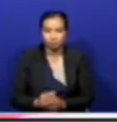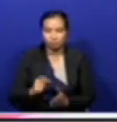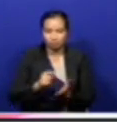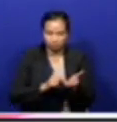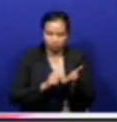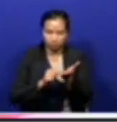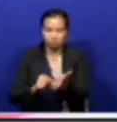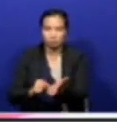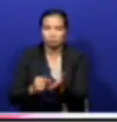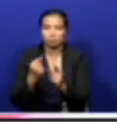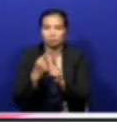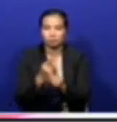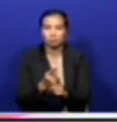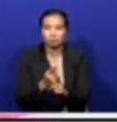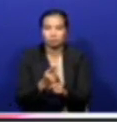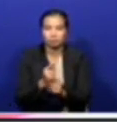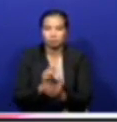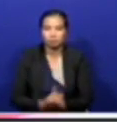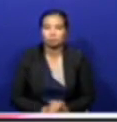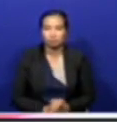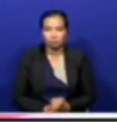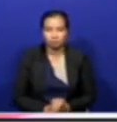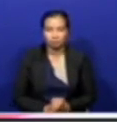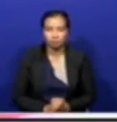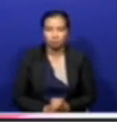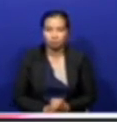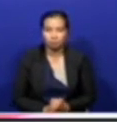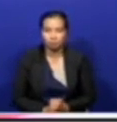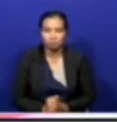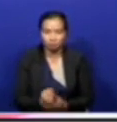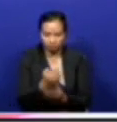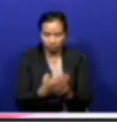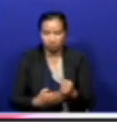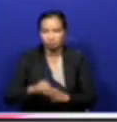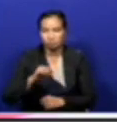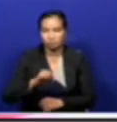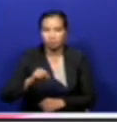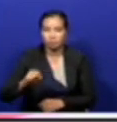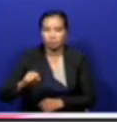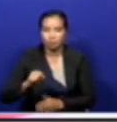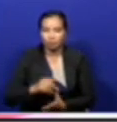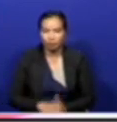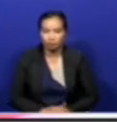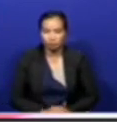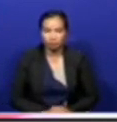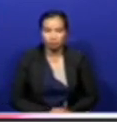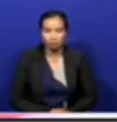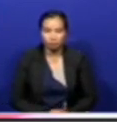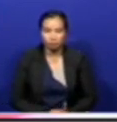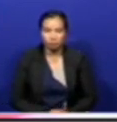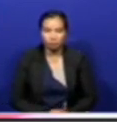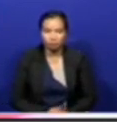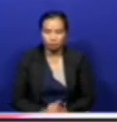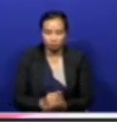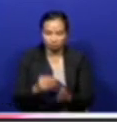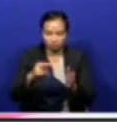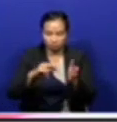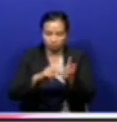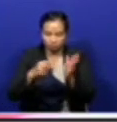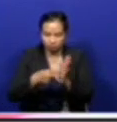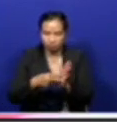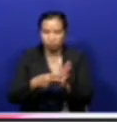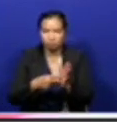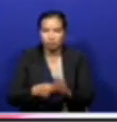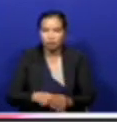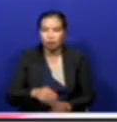อตามปกติก็เขาต้องเข้าสู่สภาผู้แทนราษฎรมันจะถูกตีความนะครับถ้